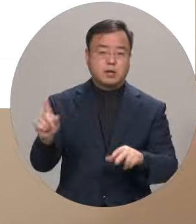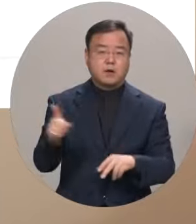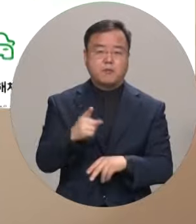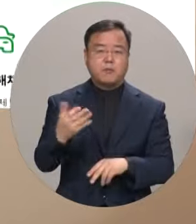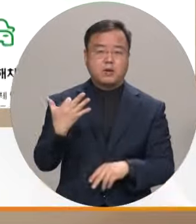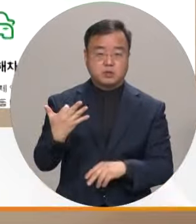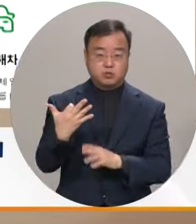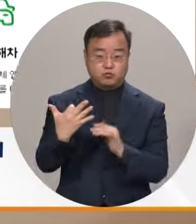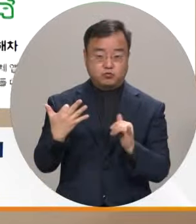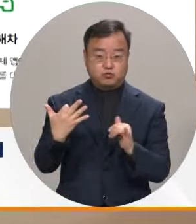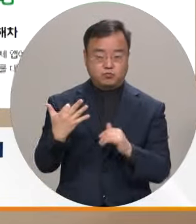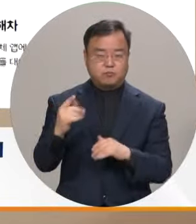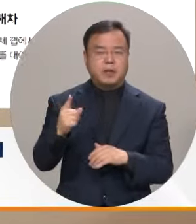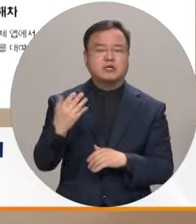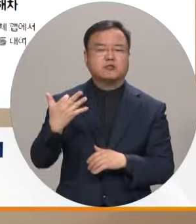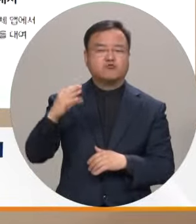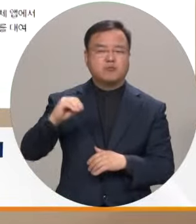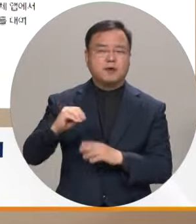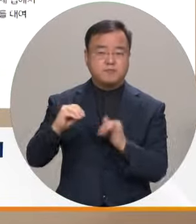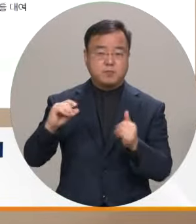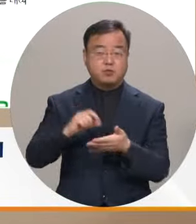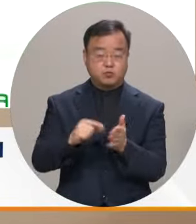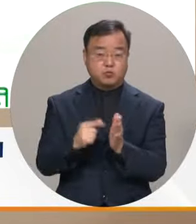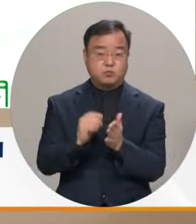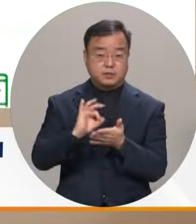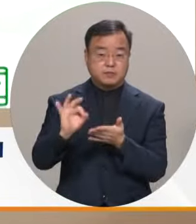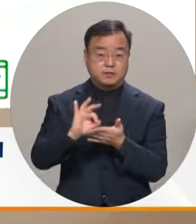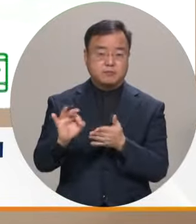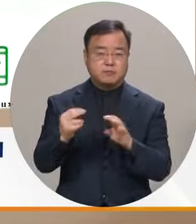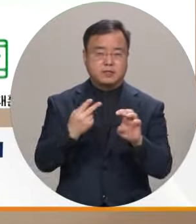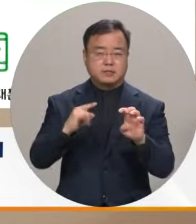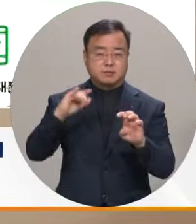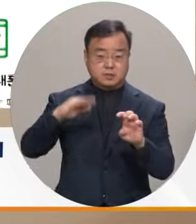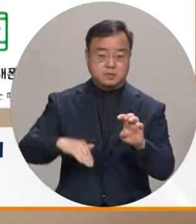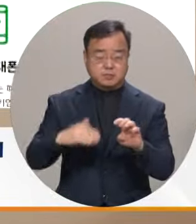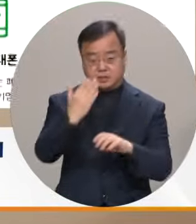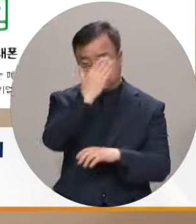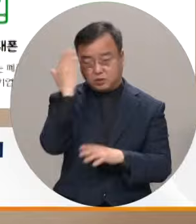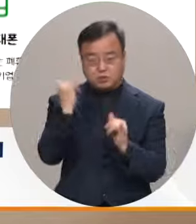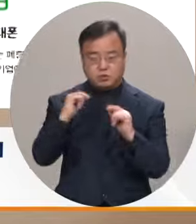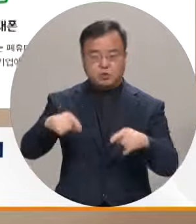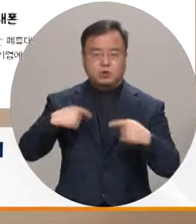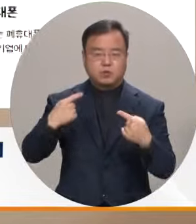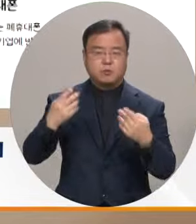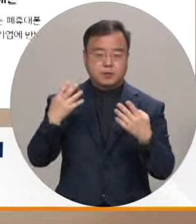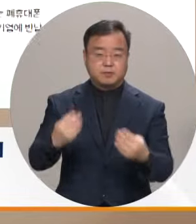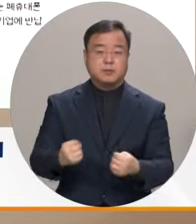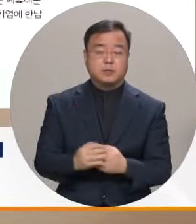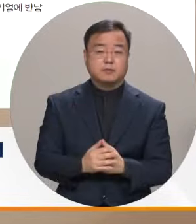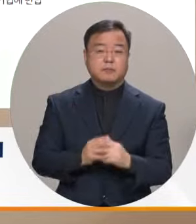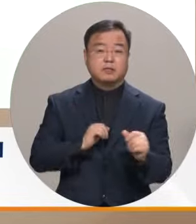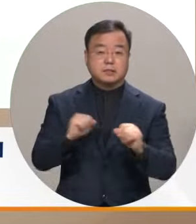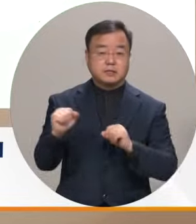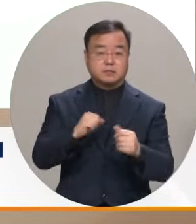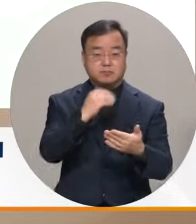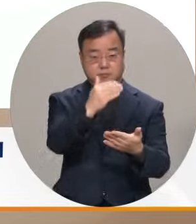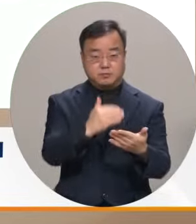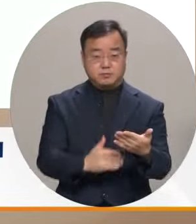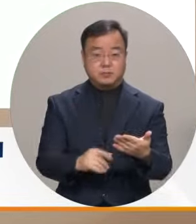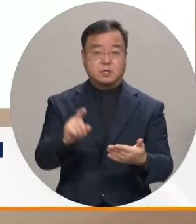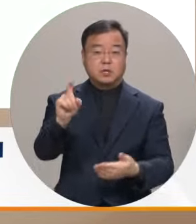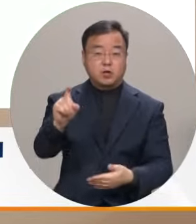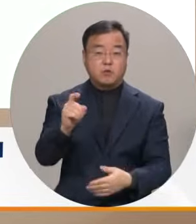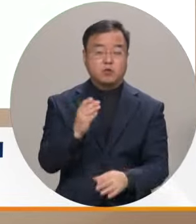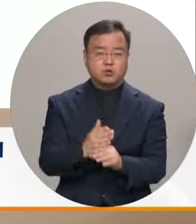명이 이용하고 있고 참여자 중 40대 이하의 참여 비율이 높습니다 현재 실천 항목이 10개가 있는데